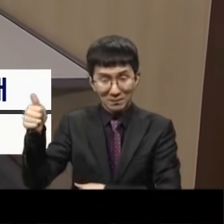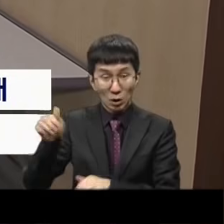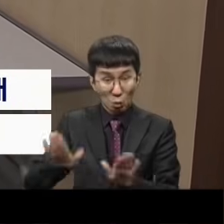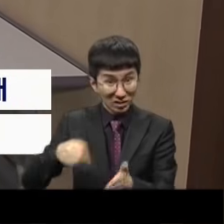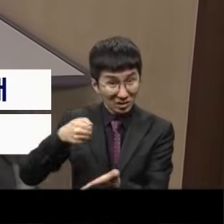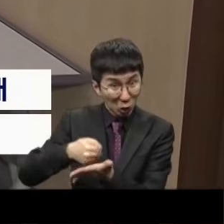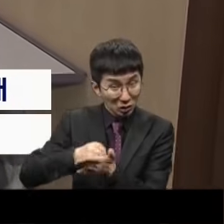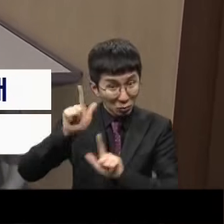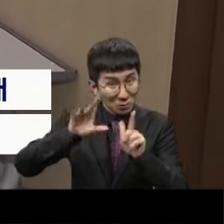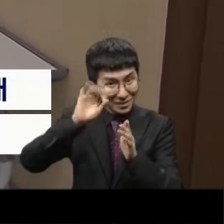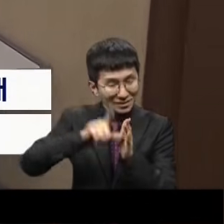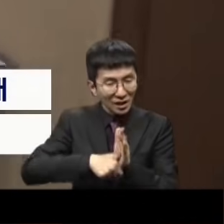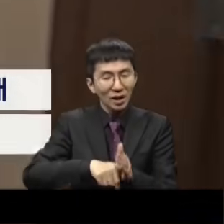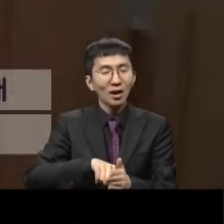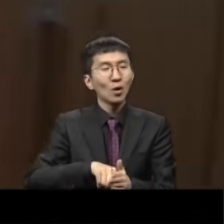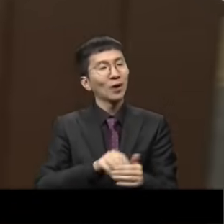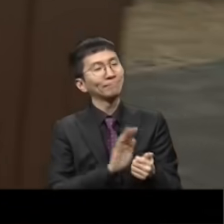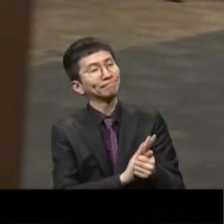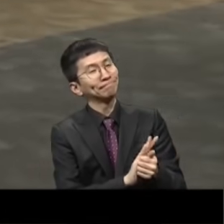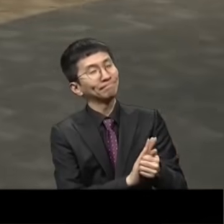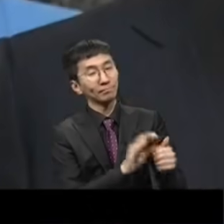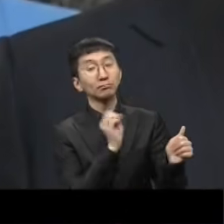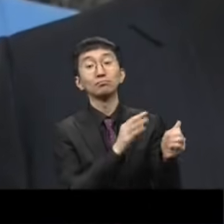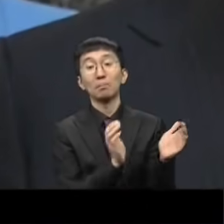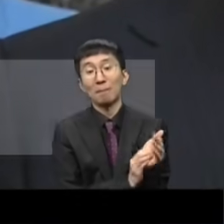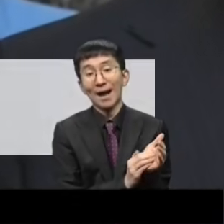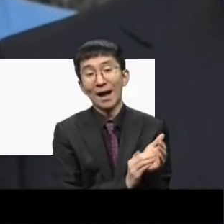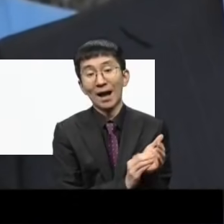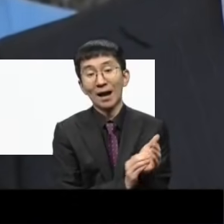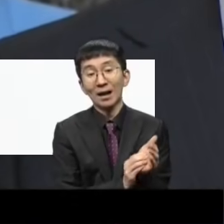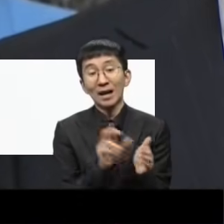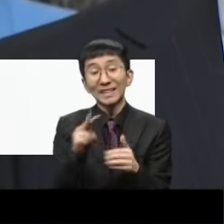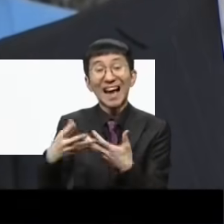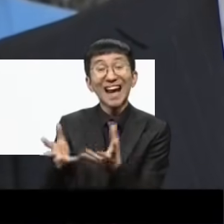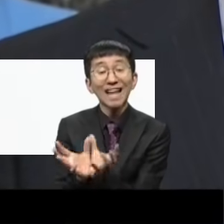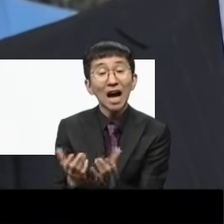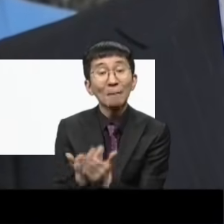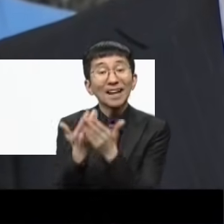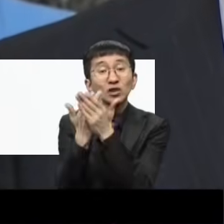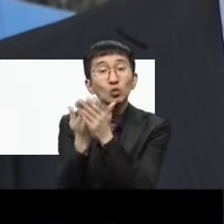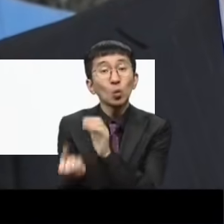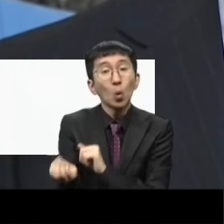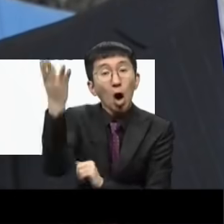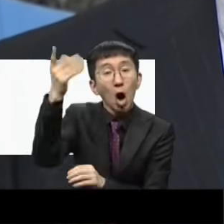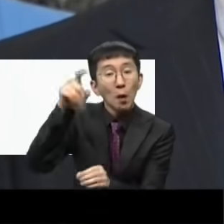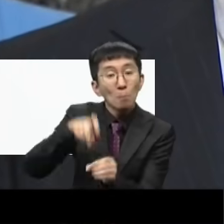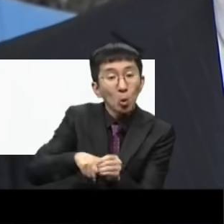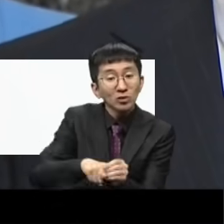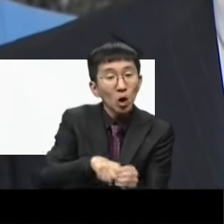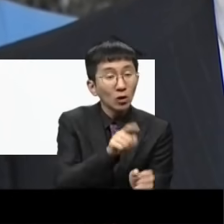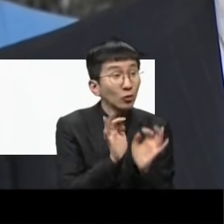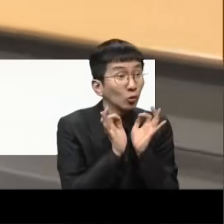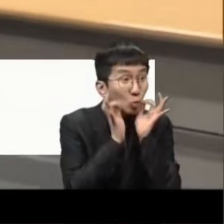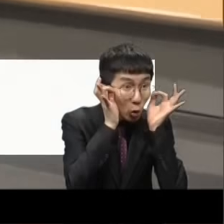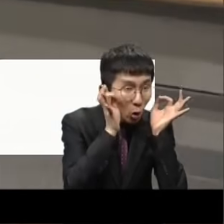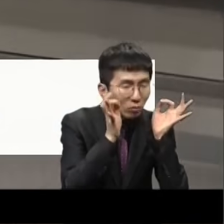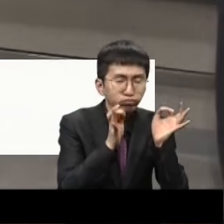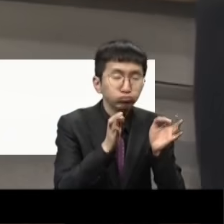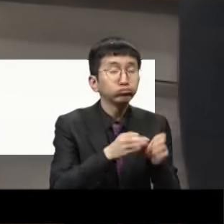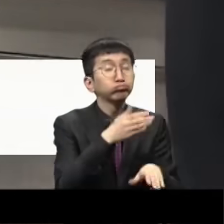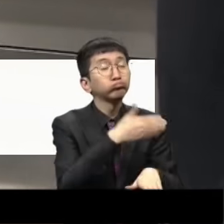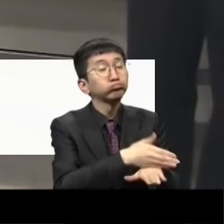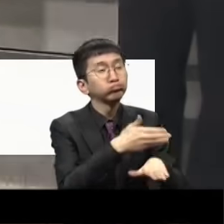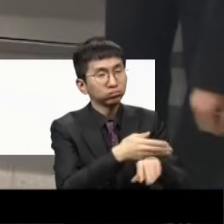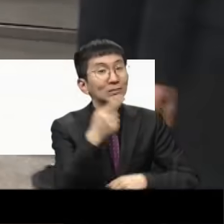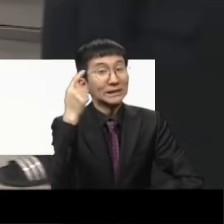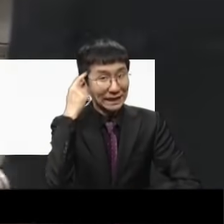오늘 모처럼 따뜻한 말을 건넸습니다. 야권의 흥행을 위해서 여러 가지로 노력을 많이 해주신 데